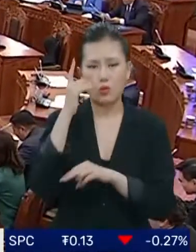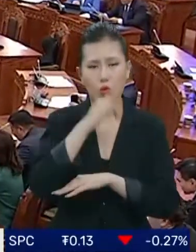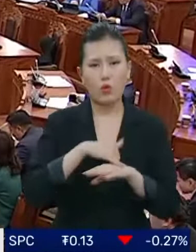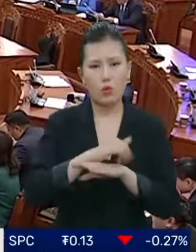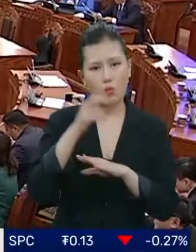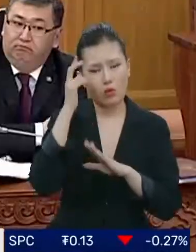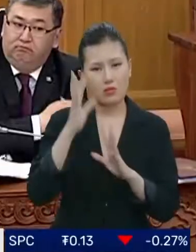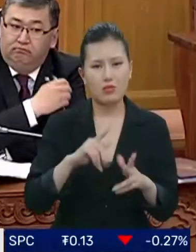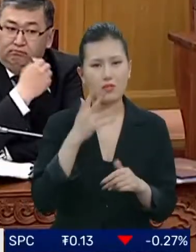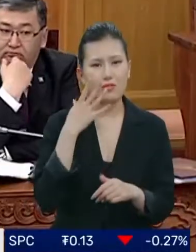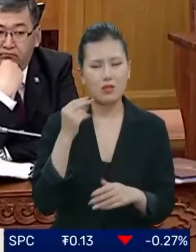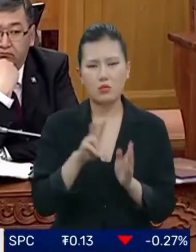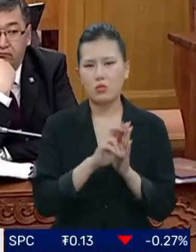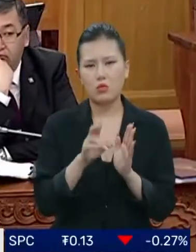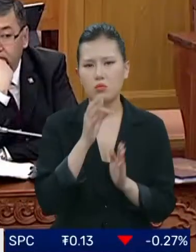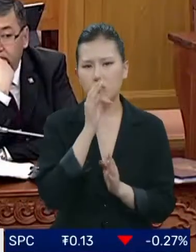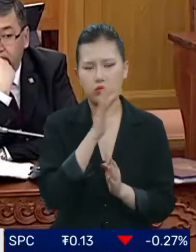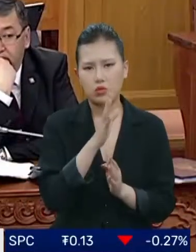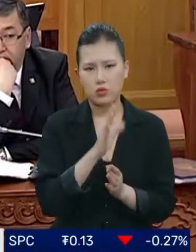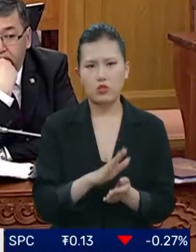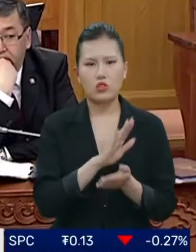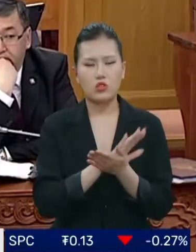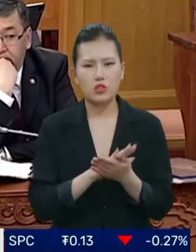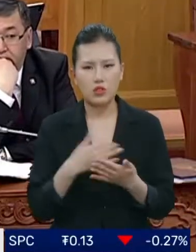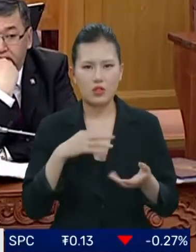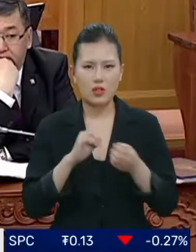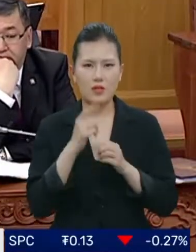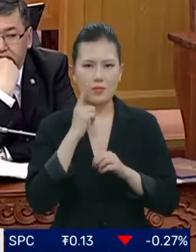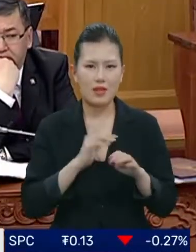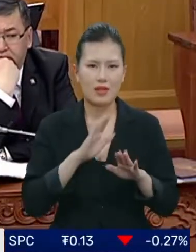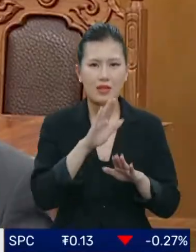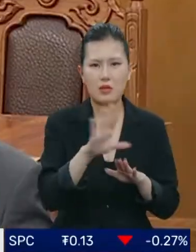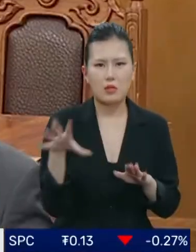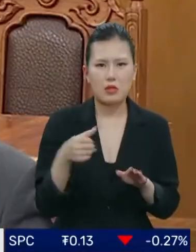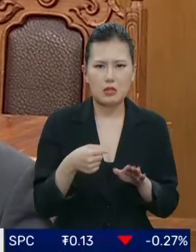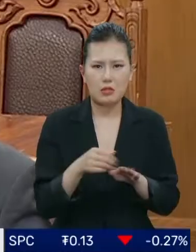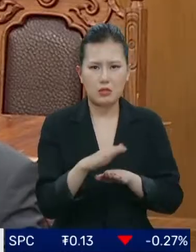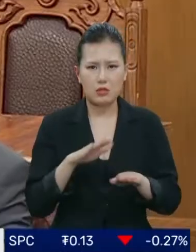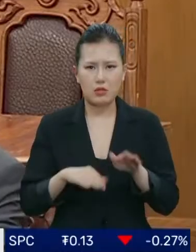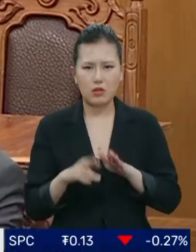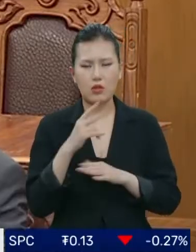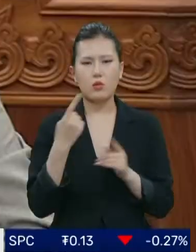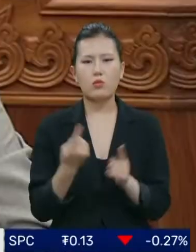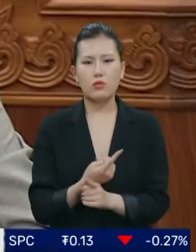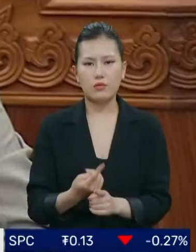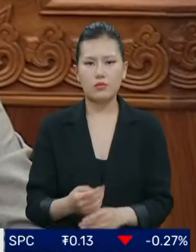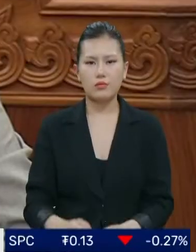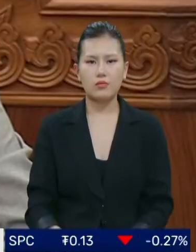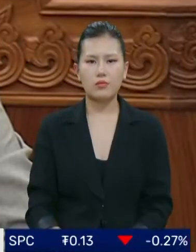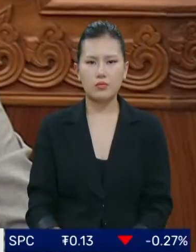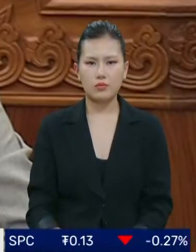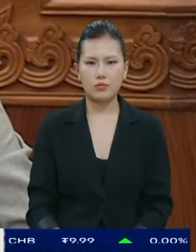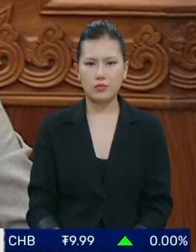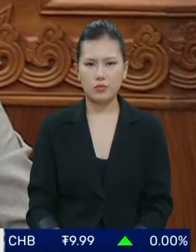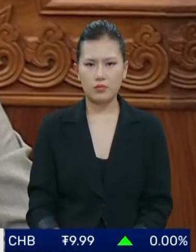хизээч өөрчлөгдөхгүй. Урагшаага нэг алхах хэмээг хоошо хоёр алхам татах нь том ухралт гэлээ. Иргэд боловсролч нь